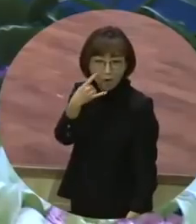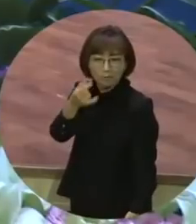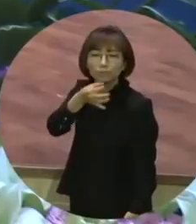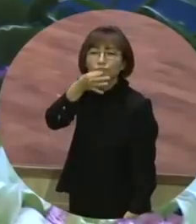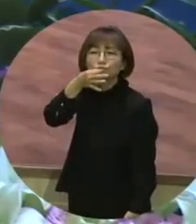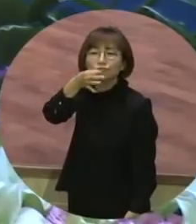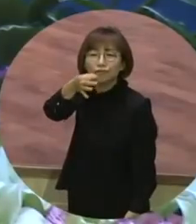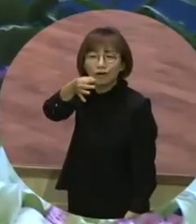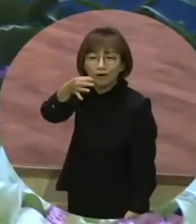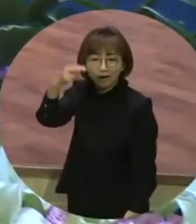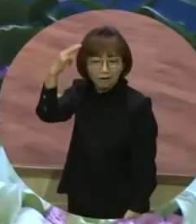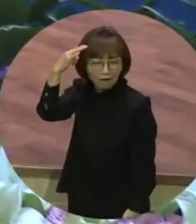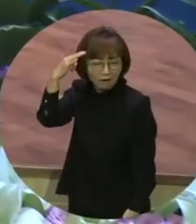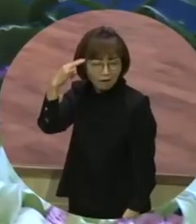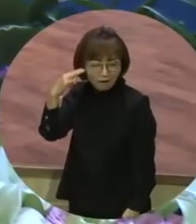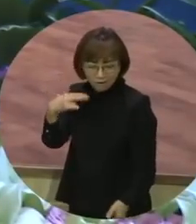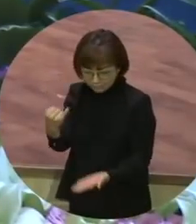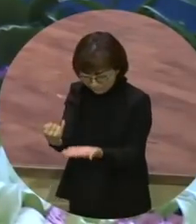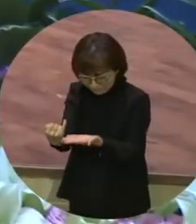얼마냐?